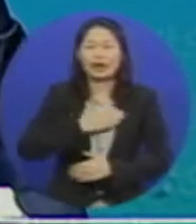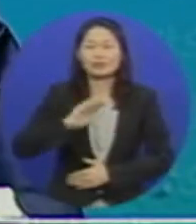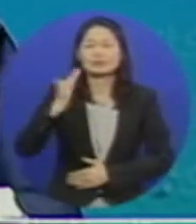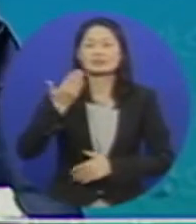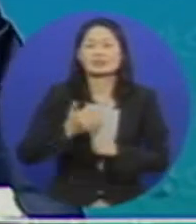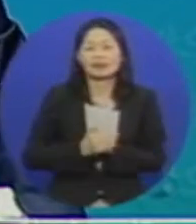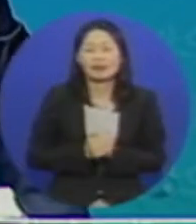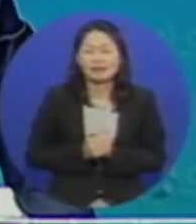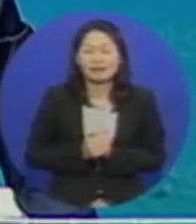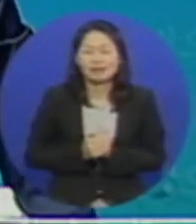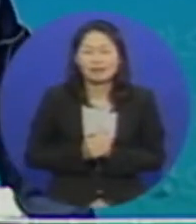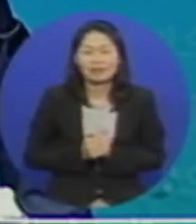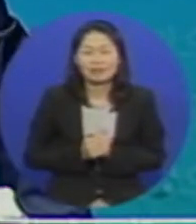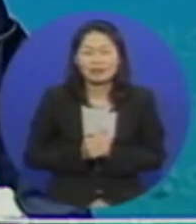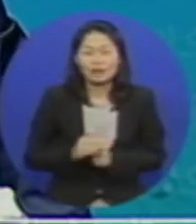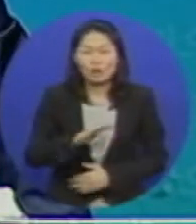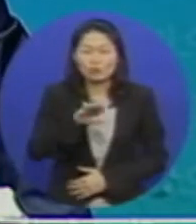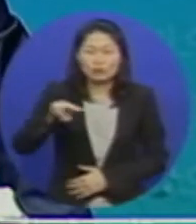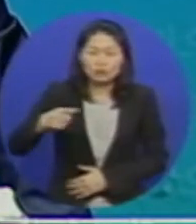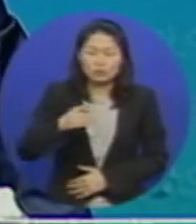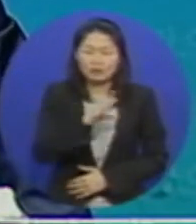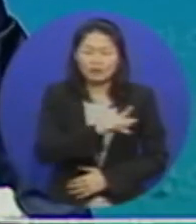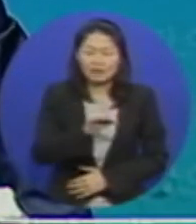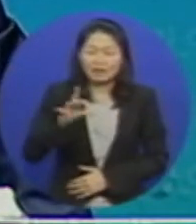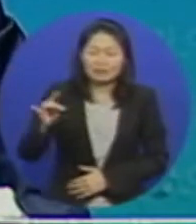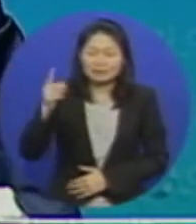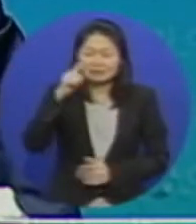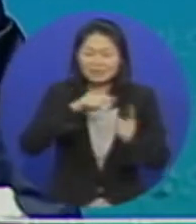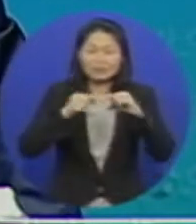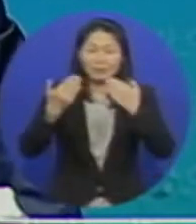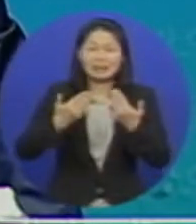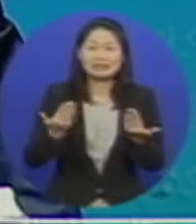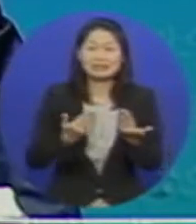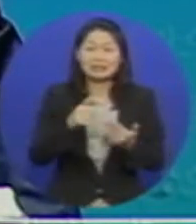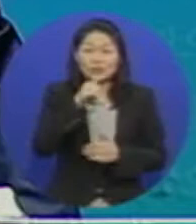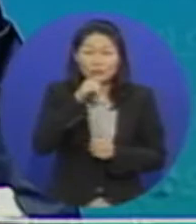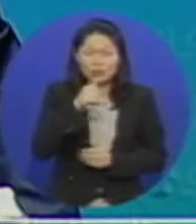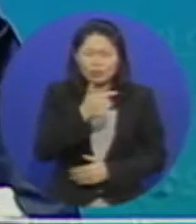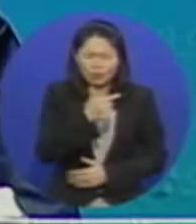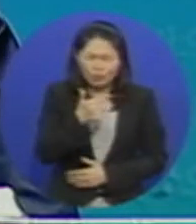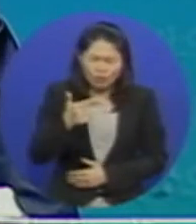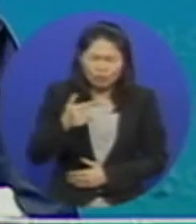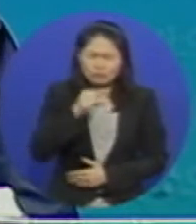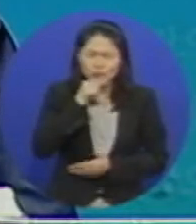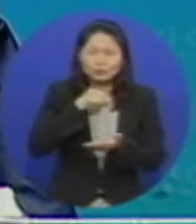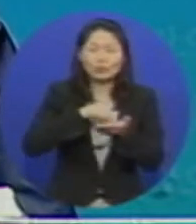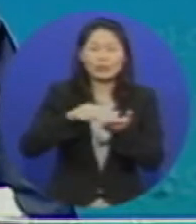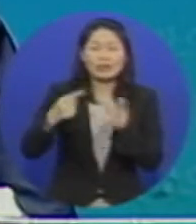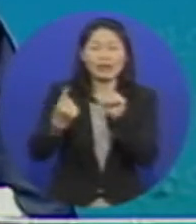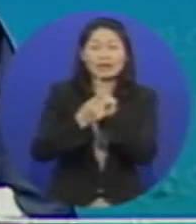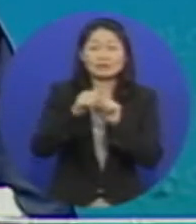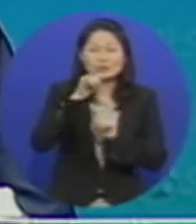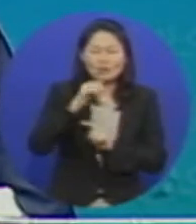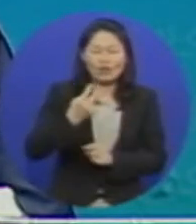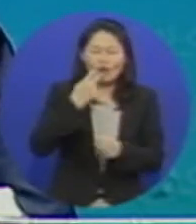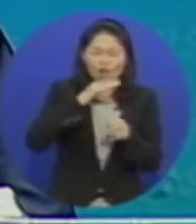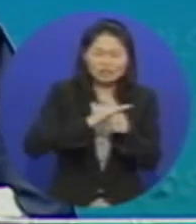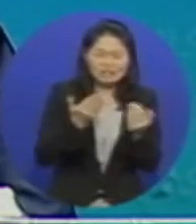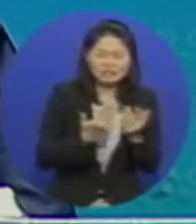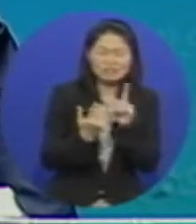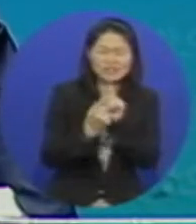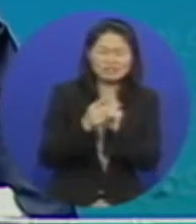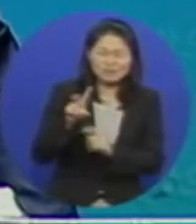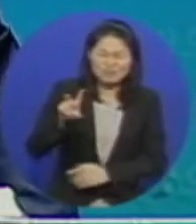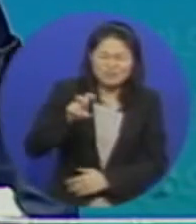여러분 우리도 때로는 상처받을 일이 있구요 너무 너무 손해보는 일도 있고 억울한 일도 당하고 미워